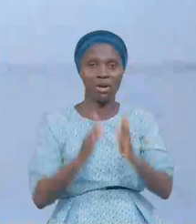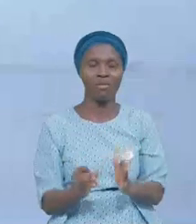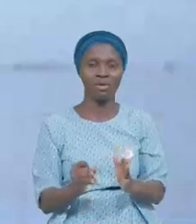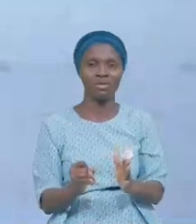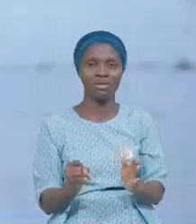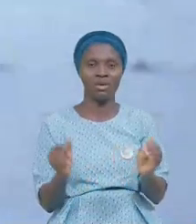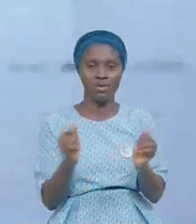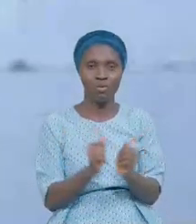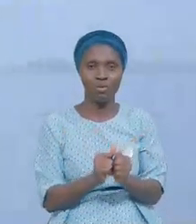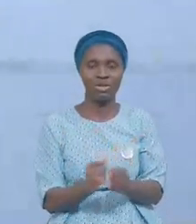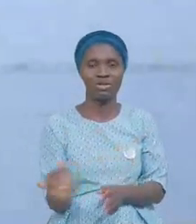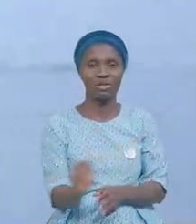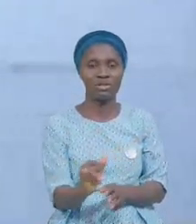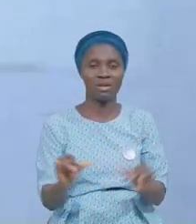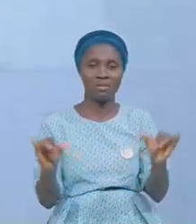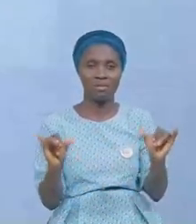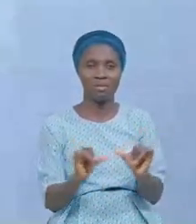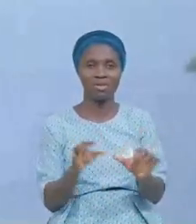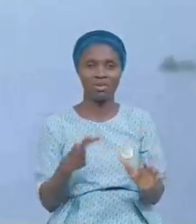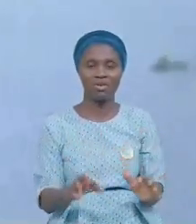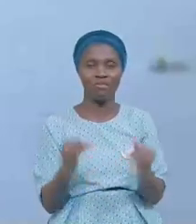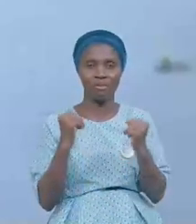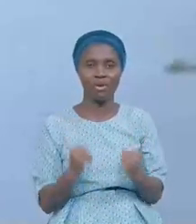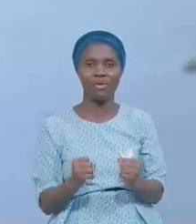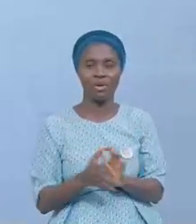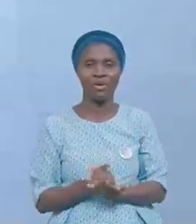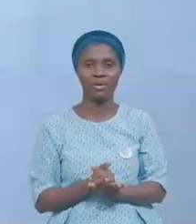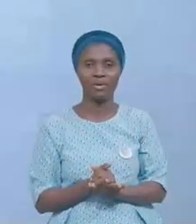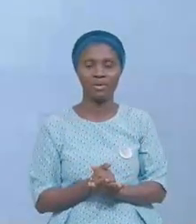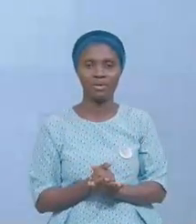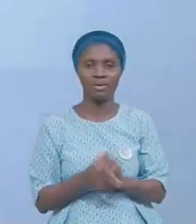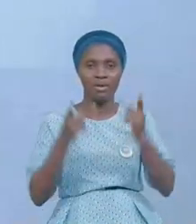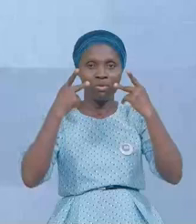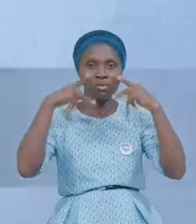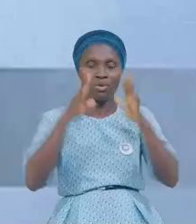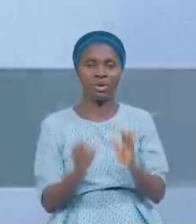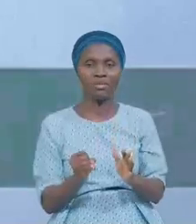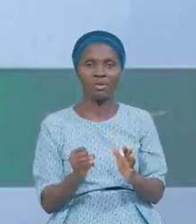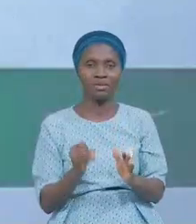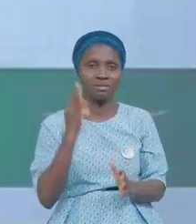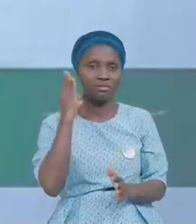Les proclamateurs avec la même mesure de puissance. Les proclamateurs,